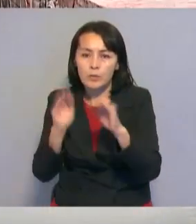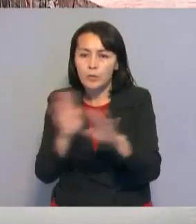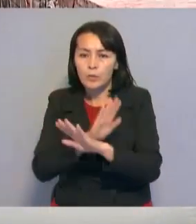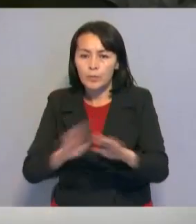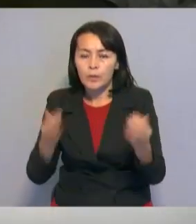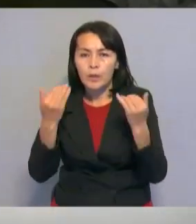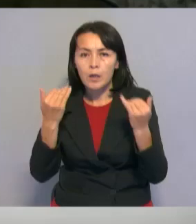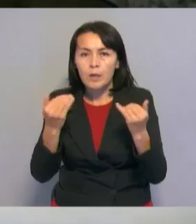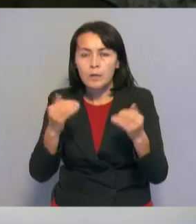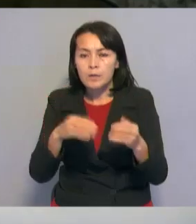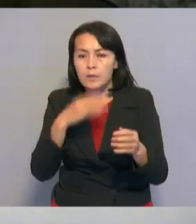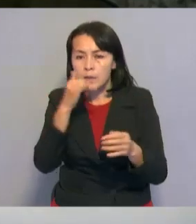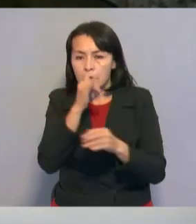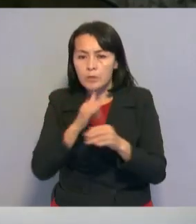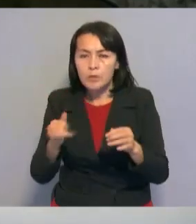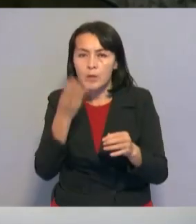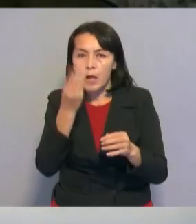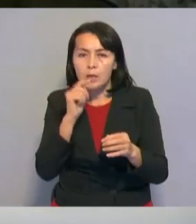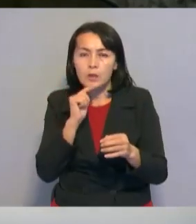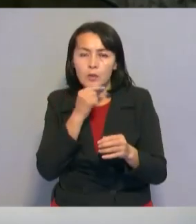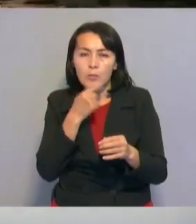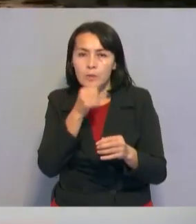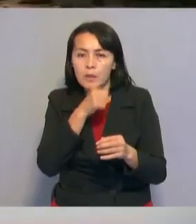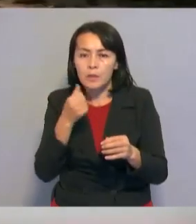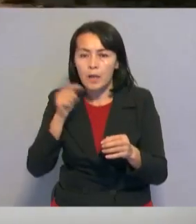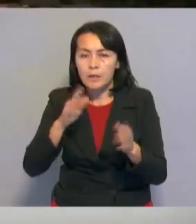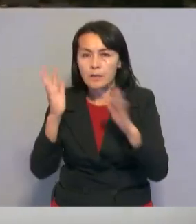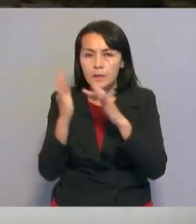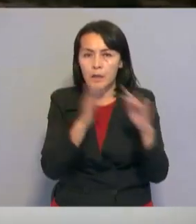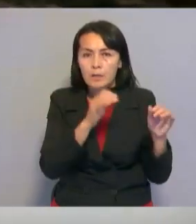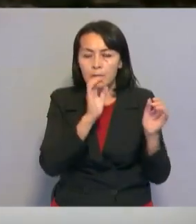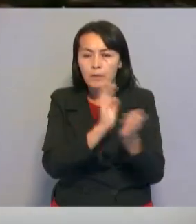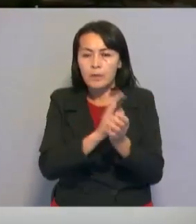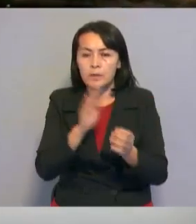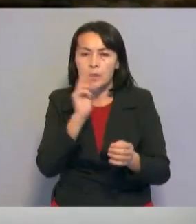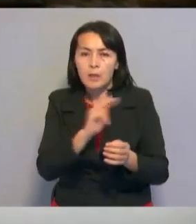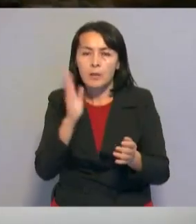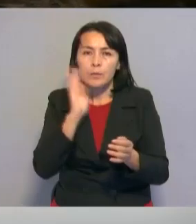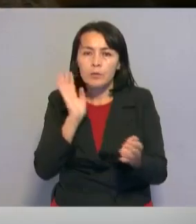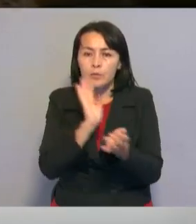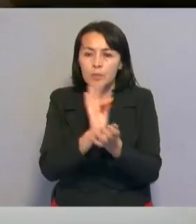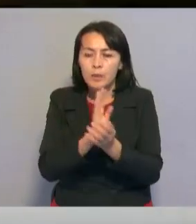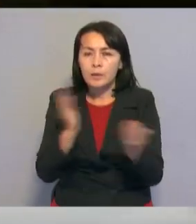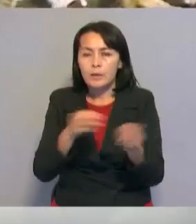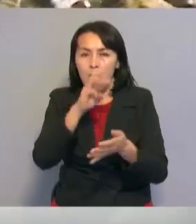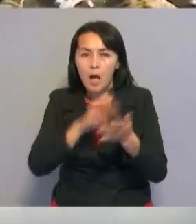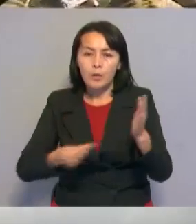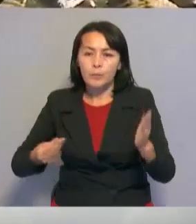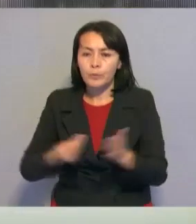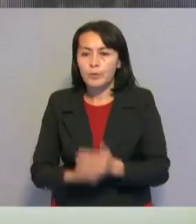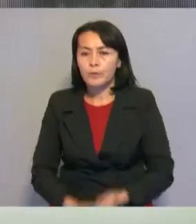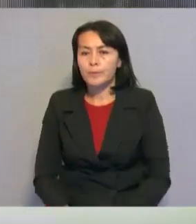төкпеген, артық шығынданғысы келмей ақшасын үнемдеуді көздеген, табиғатты ластап, емдік суды былғағандар енді айыппұл